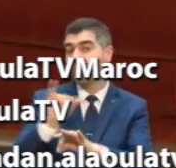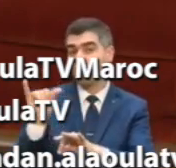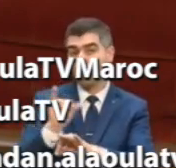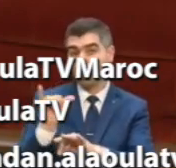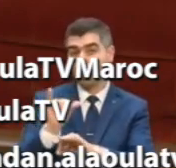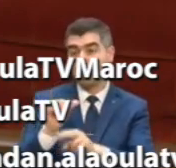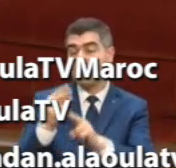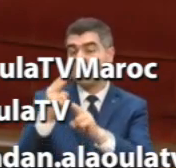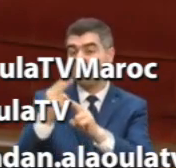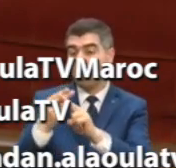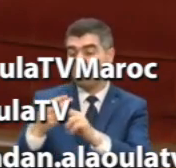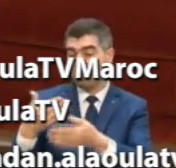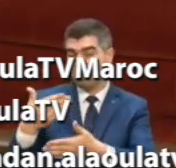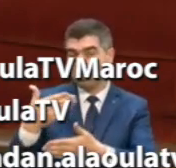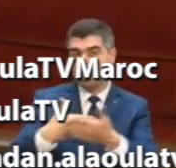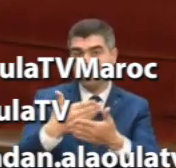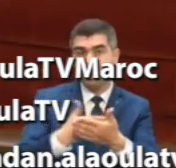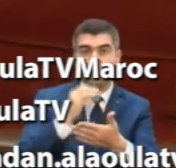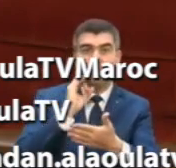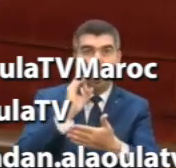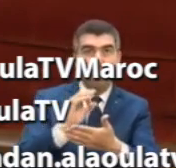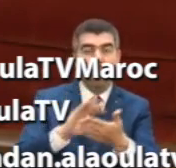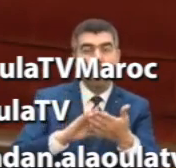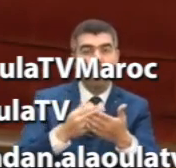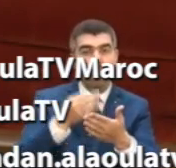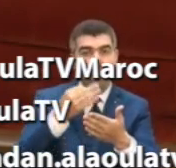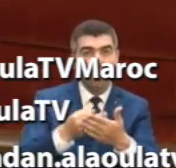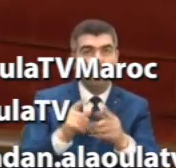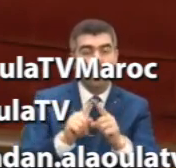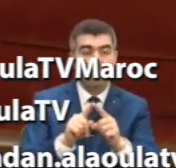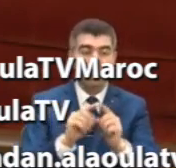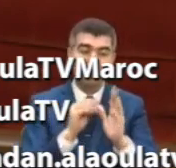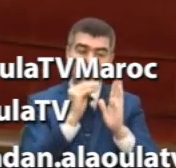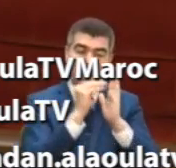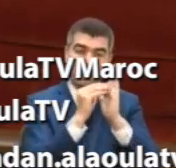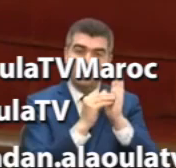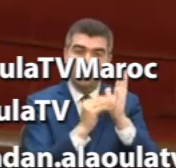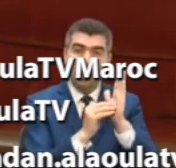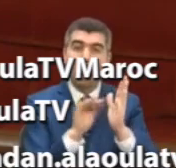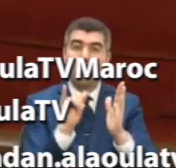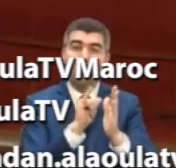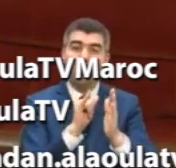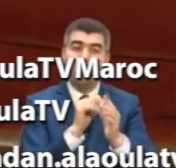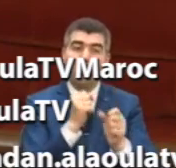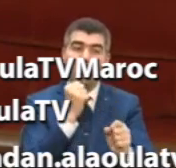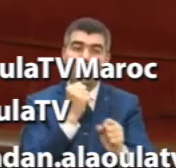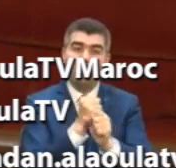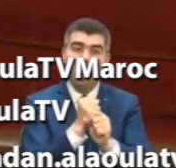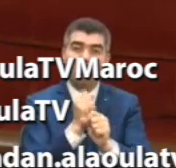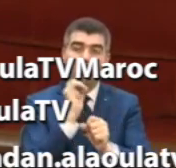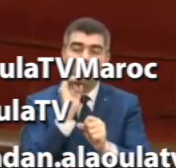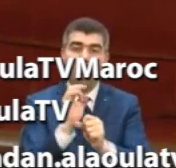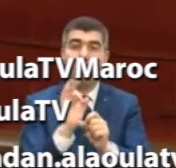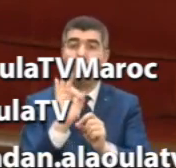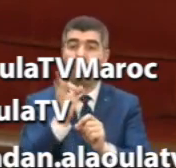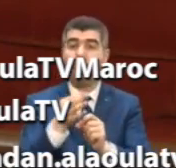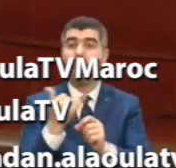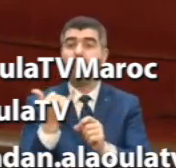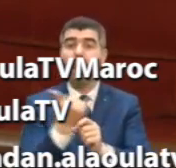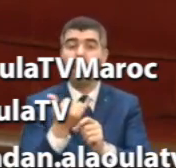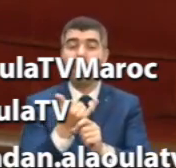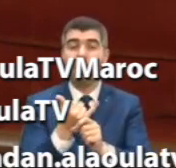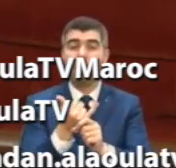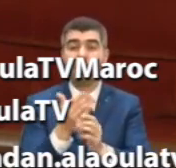التعاقدية والإخضاع المناصب العليا للتوصيف الدقيق جدا شنو هي المهام والمؤهلات والكفاءة ديالها، وأيضا على